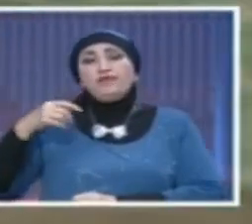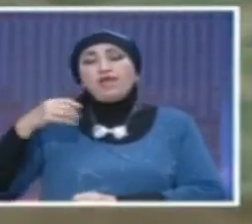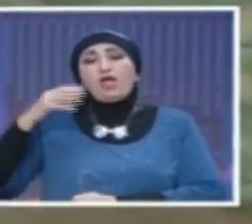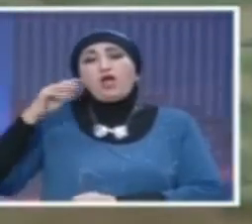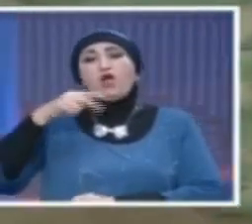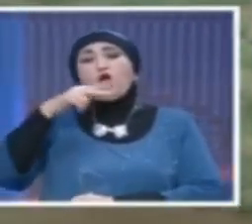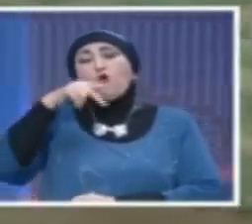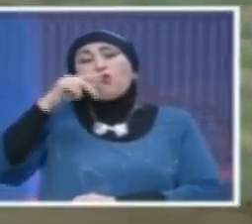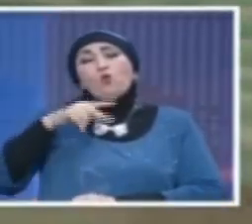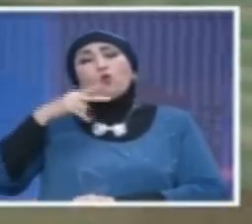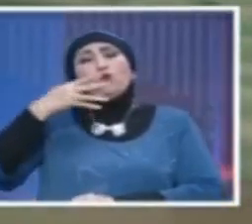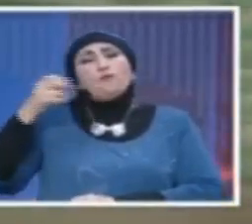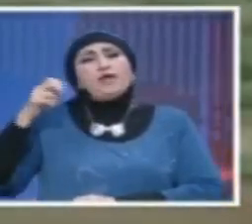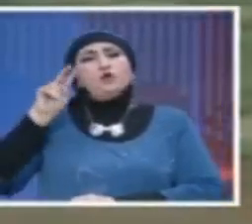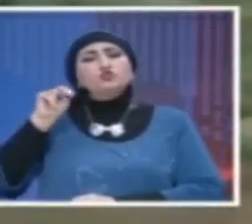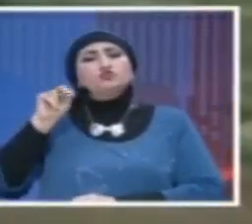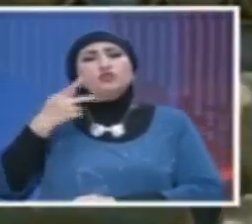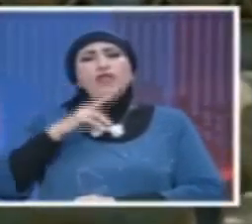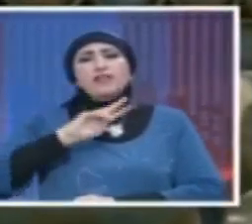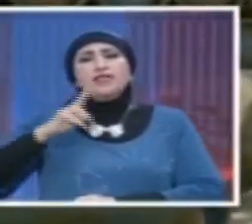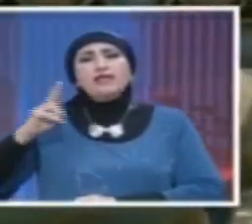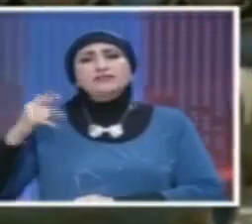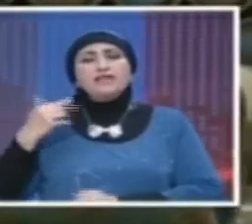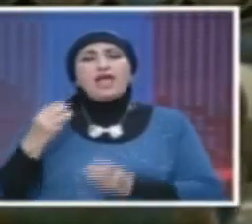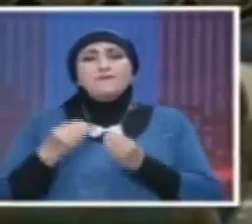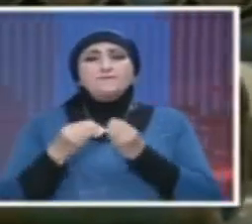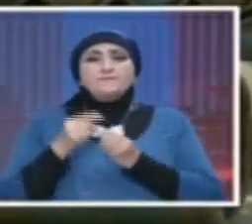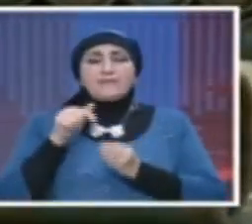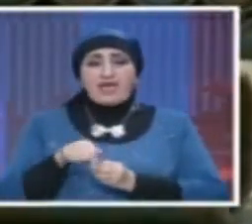8,624 قضية تمونية متنوعة، من بينها